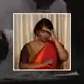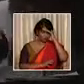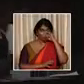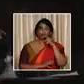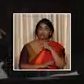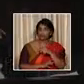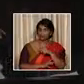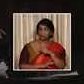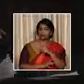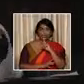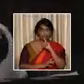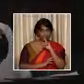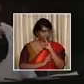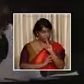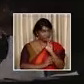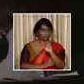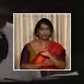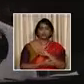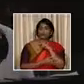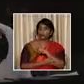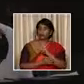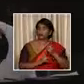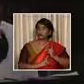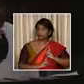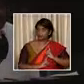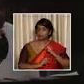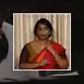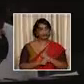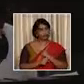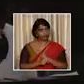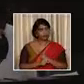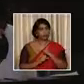செல்வந்த நாடுகளில் ஒரு நாடான கனடாவினுடைய பிரதமர் ஜஸ்டின் ட்ரூடோ அவர்கள்